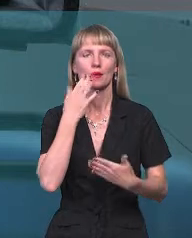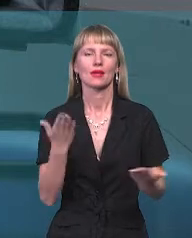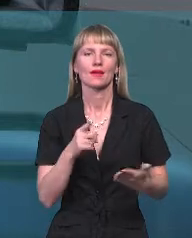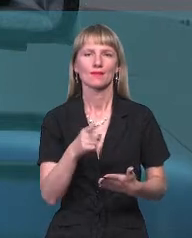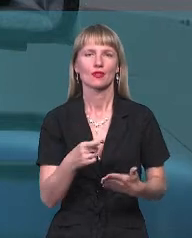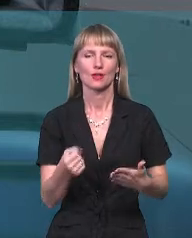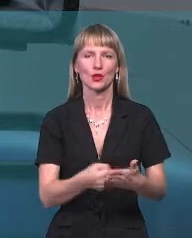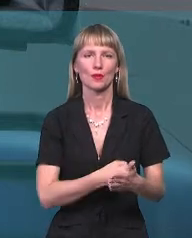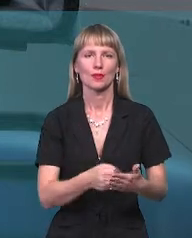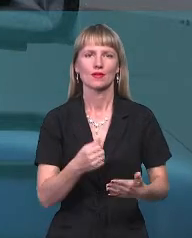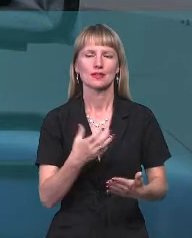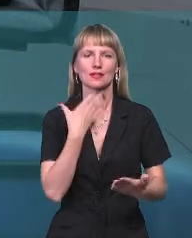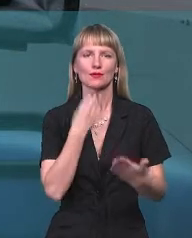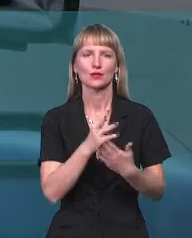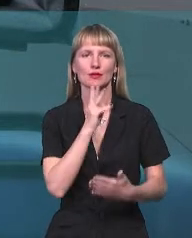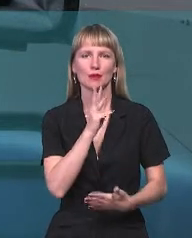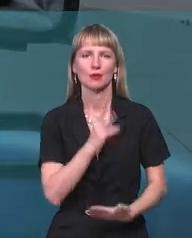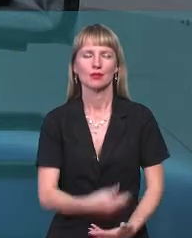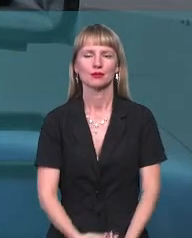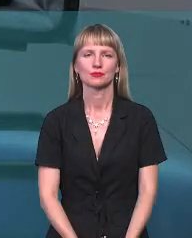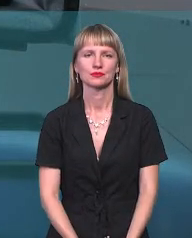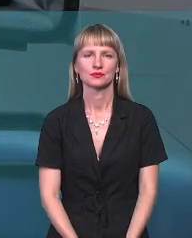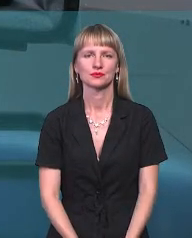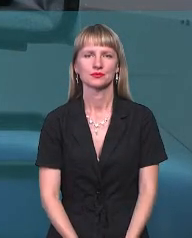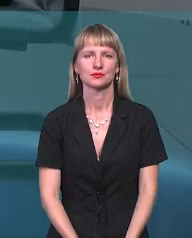вона виборювала свою заробітну плату.